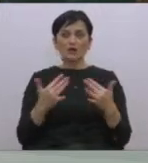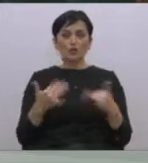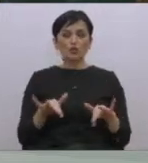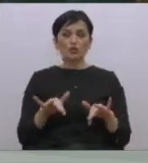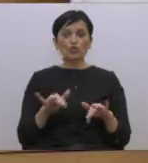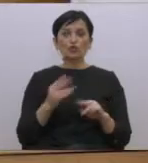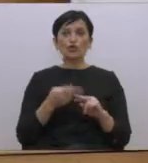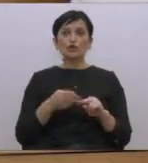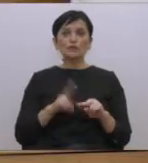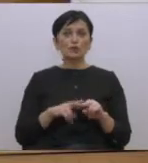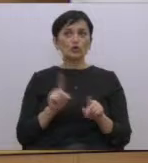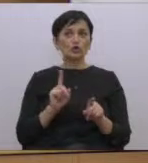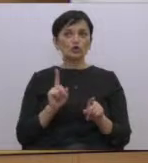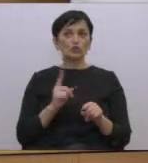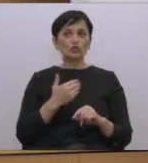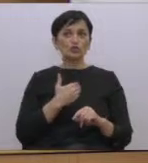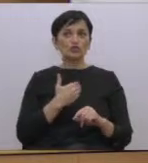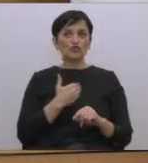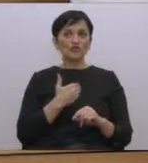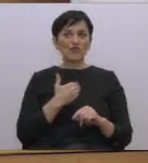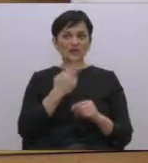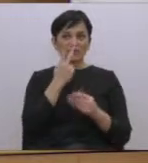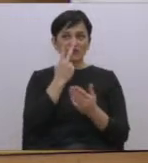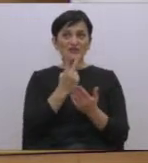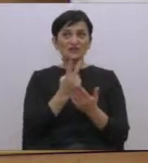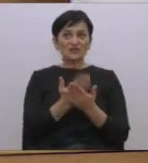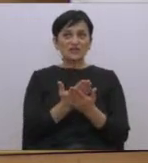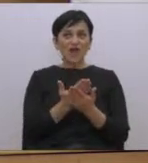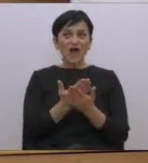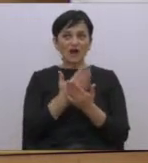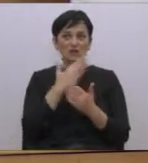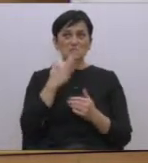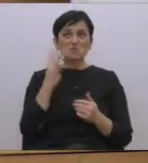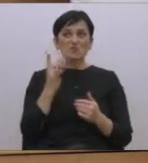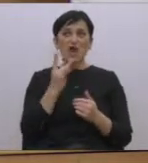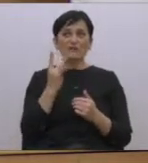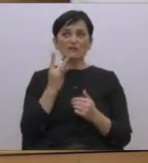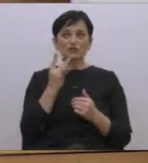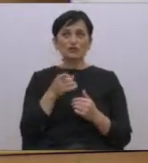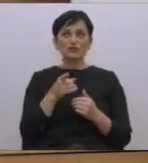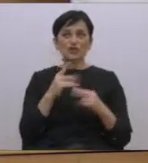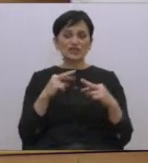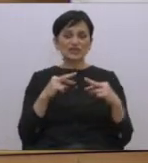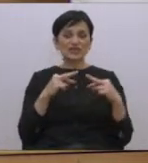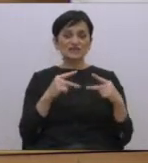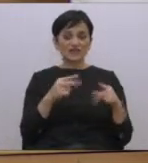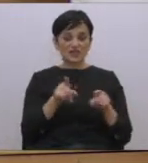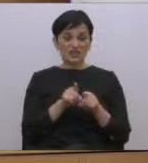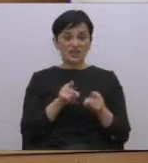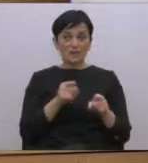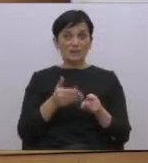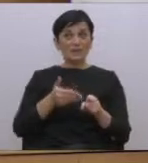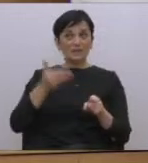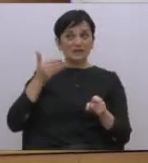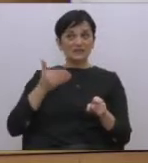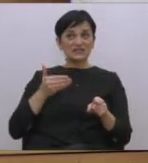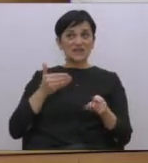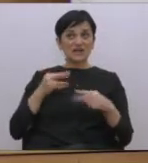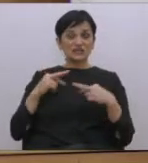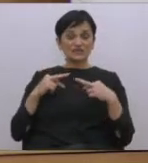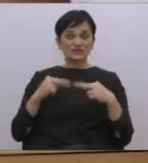ram, țuen nahet araertchel, maciori samtucurile băbiti se vor porți inatucurile băbit